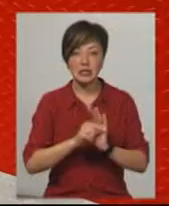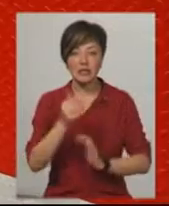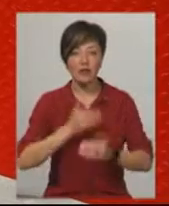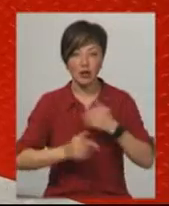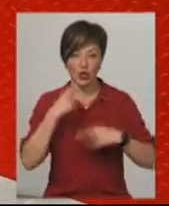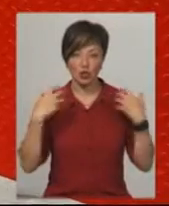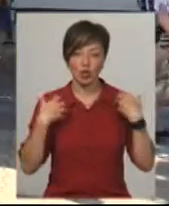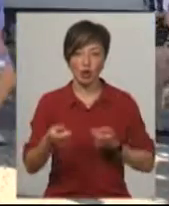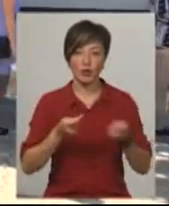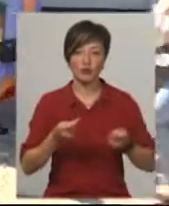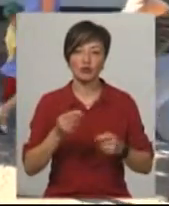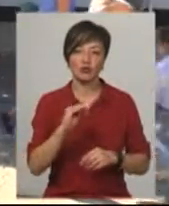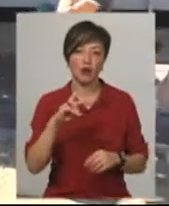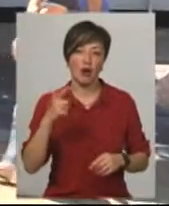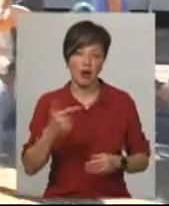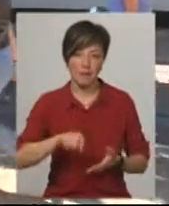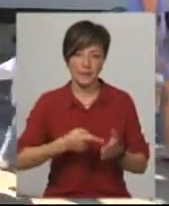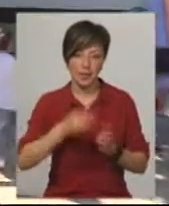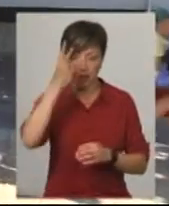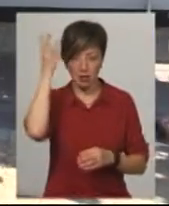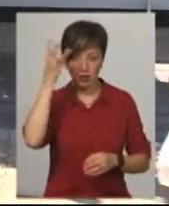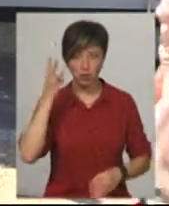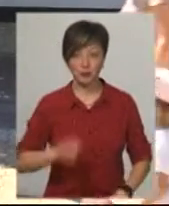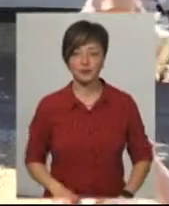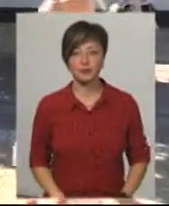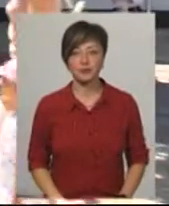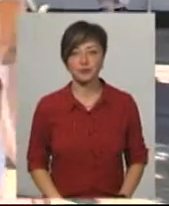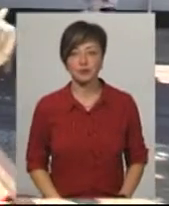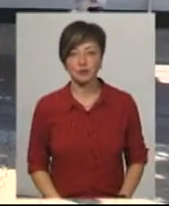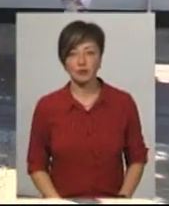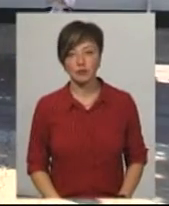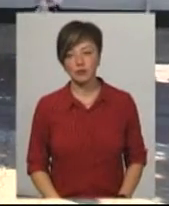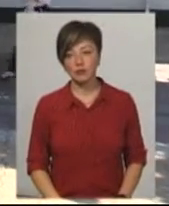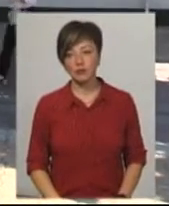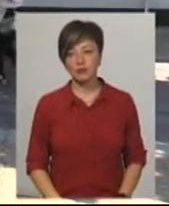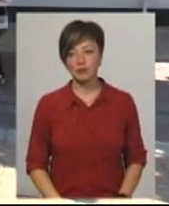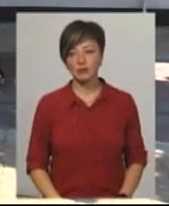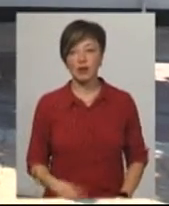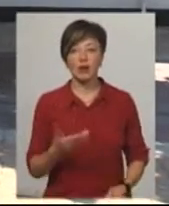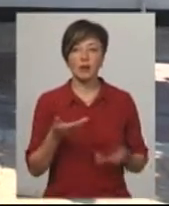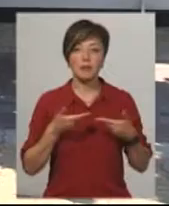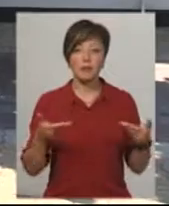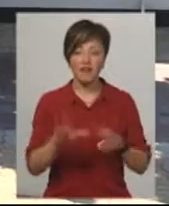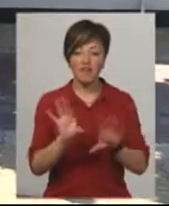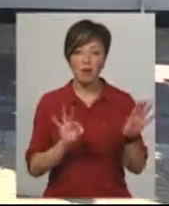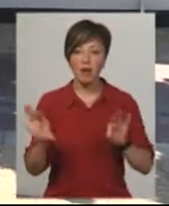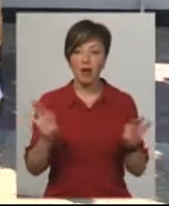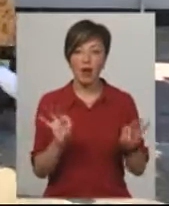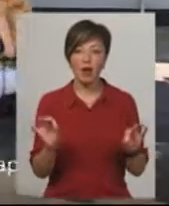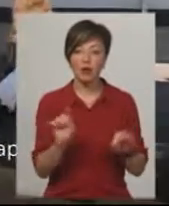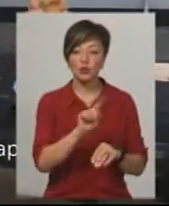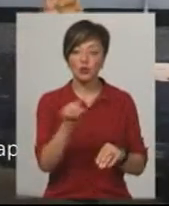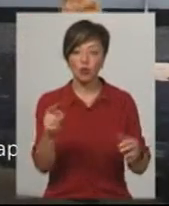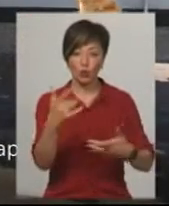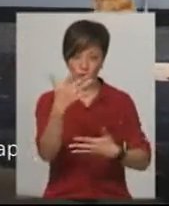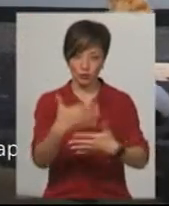каже начальник управління житлово-комунального господарства Хмельницької міської ради Василь Новачок. Вибирали з того обладнання,